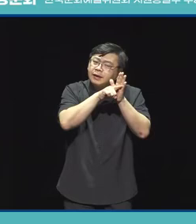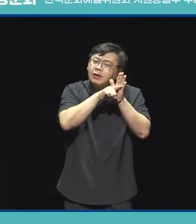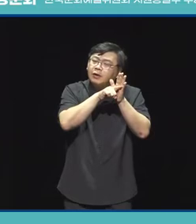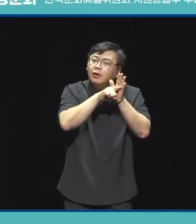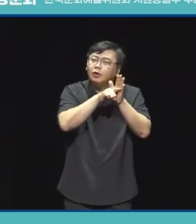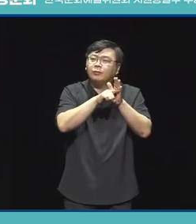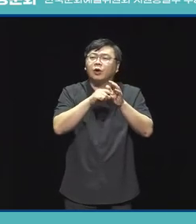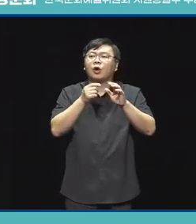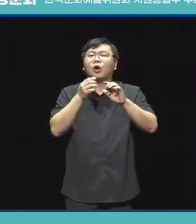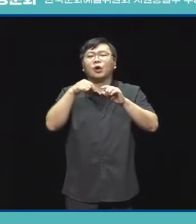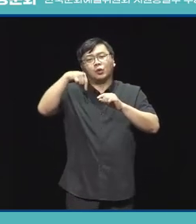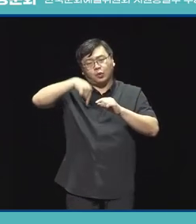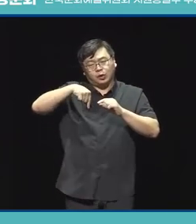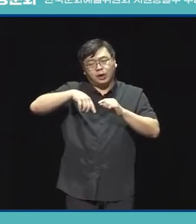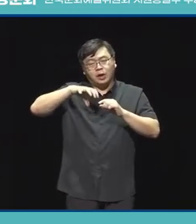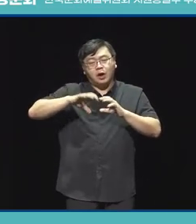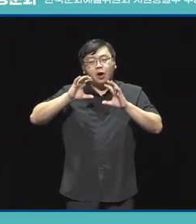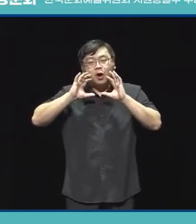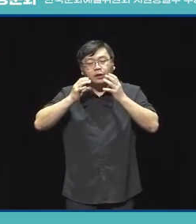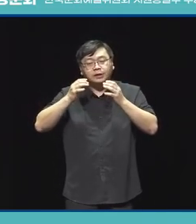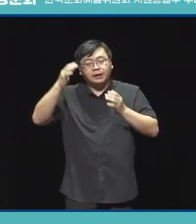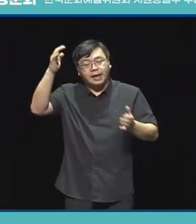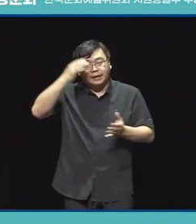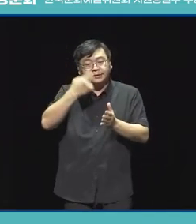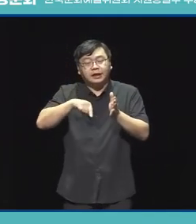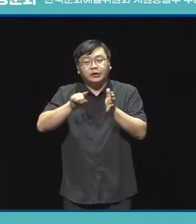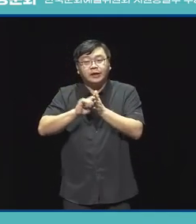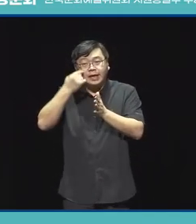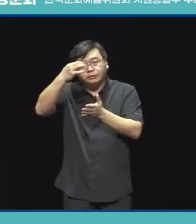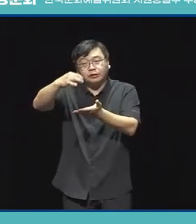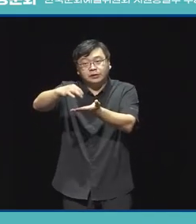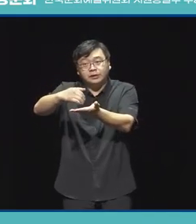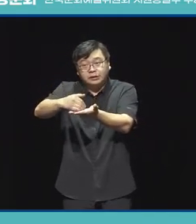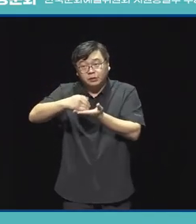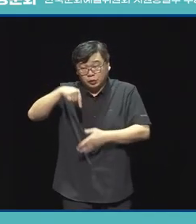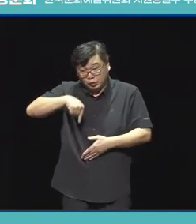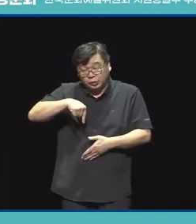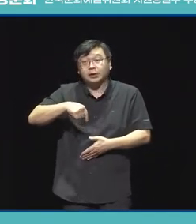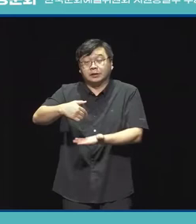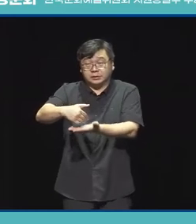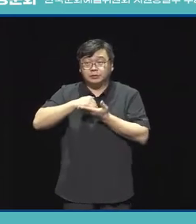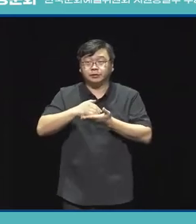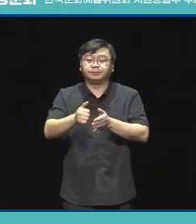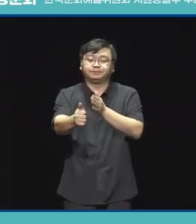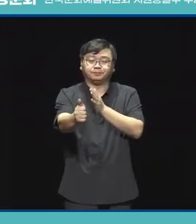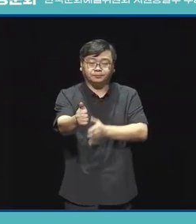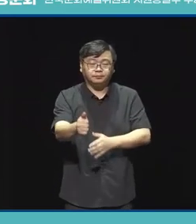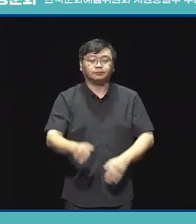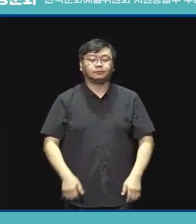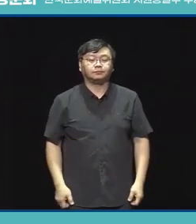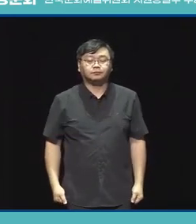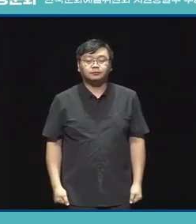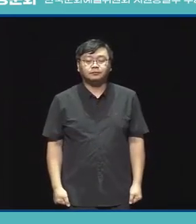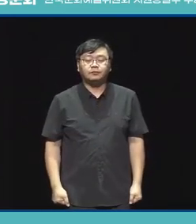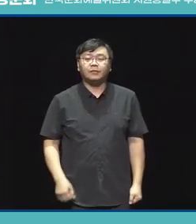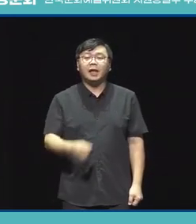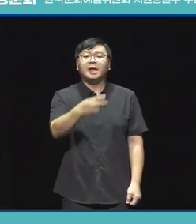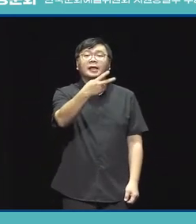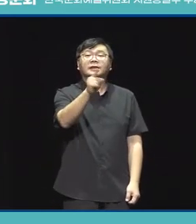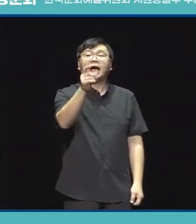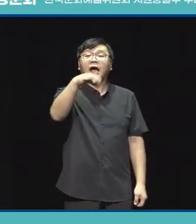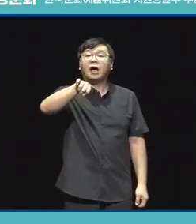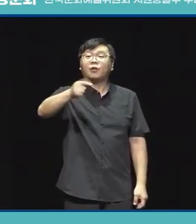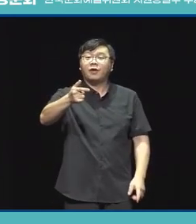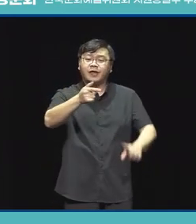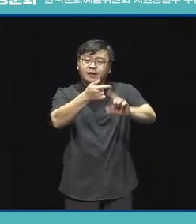공연 분야 아니고 이쪽 어린이 청소년을 위한 예술 지원 사업으로 신청을 해주시면 됩니다. 아까 다원에서랑 마찬가지로